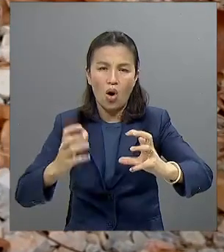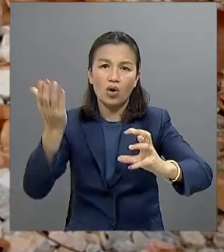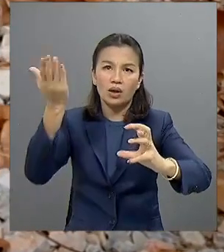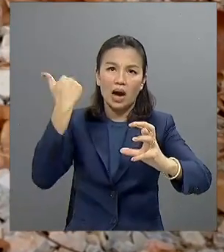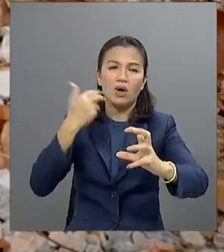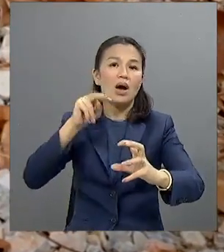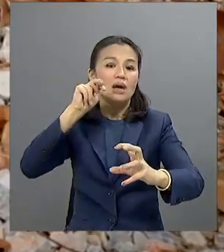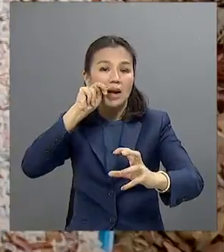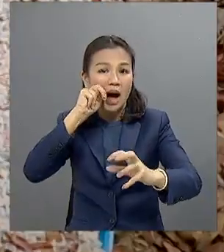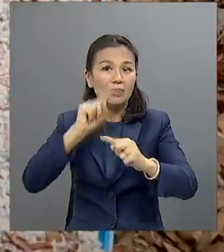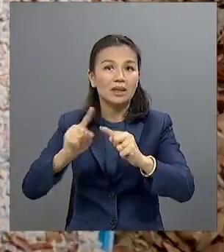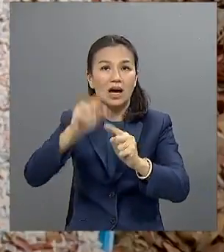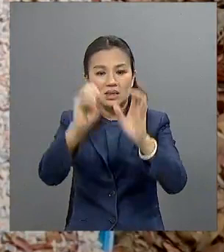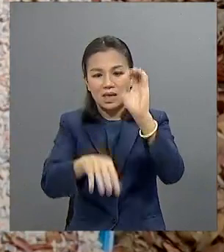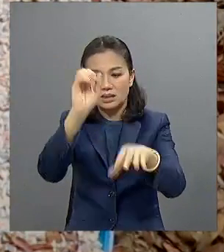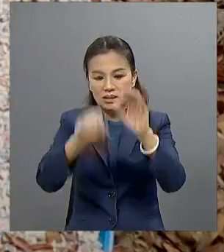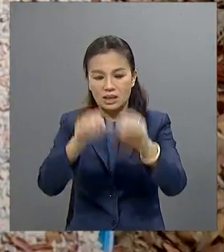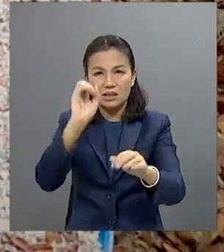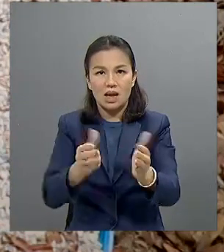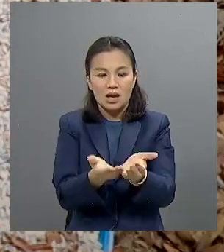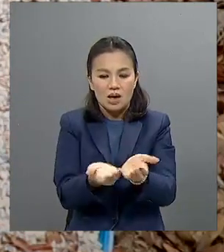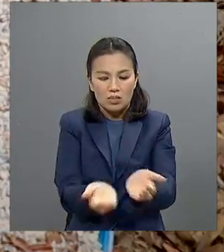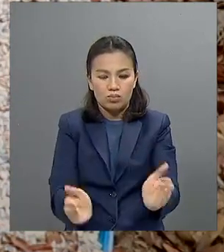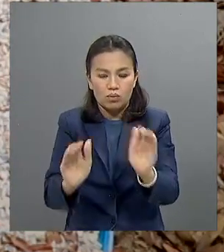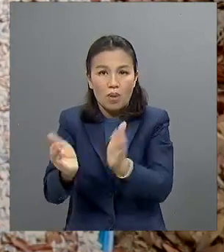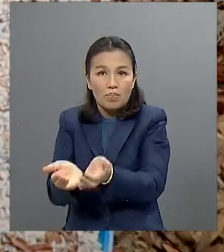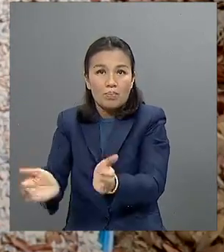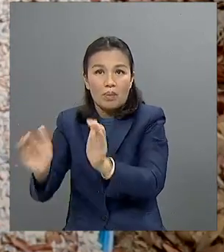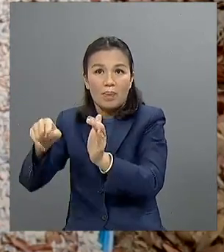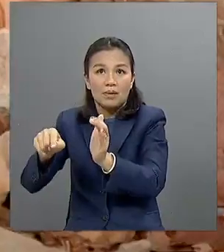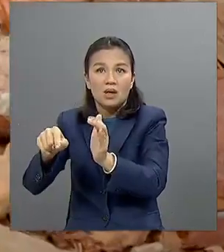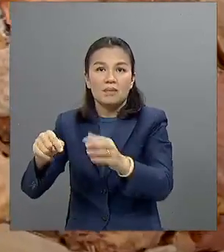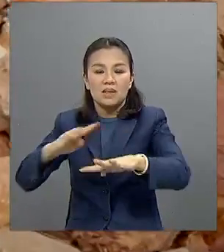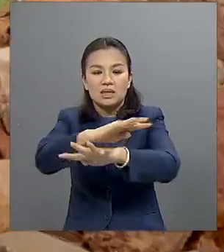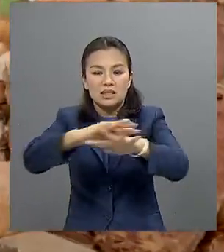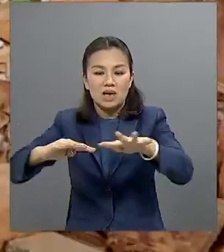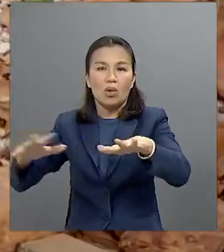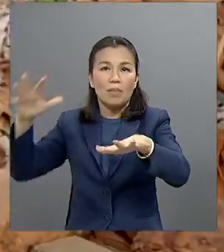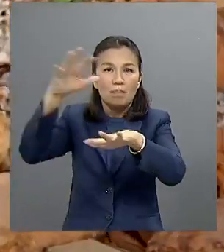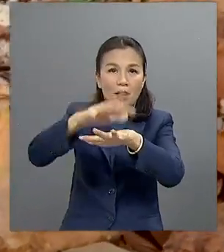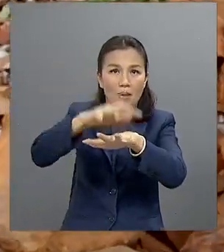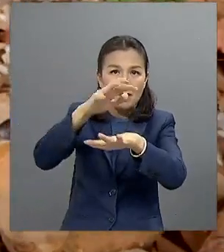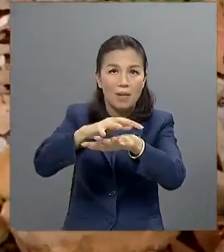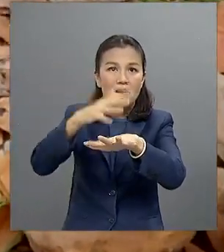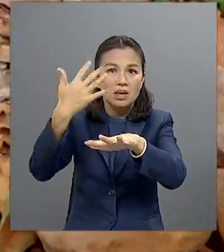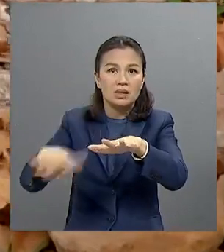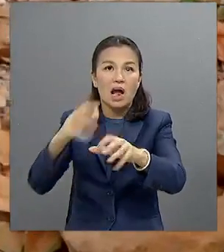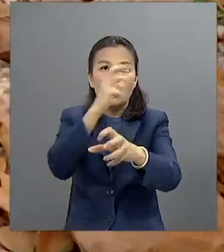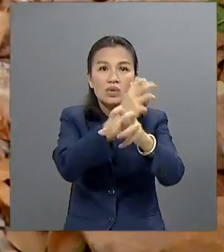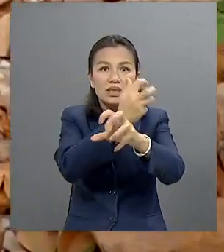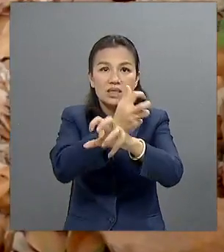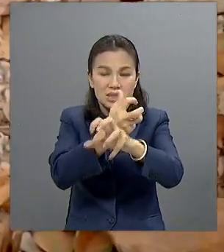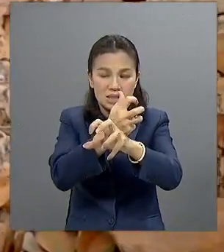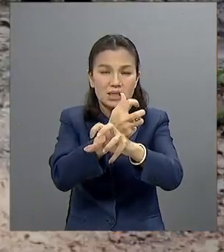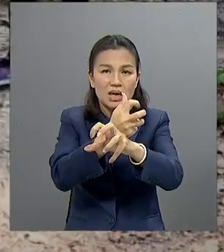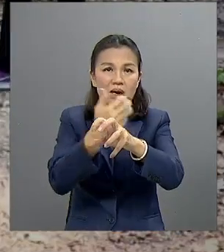บ่อจำนวน3บ่อปิดปากบ่อด้วยตะข่ายเขียวก่อนนำหินก่อสร้างขนาด3ส่วน4